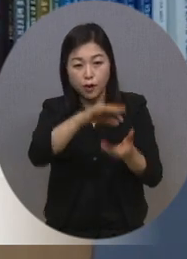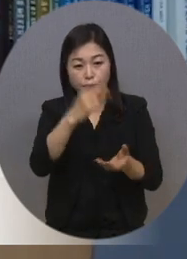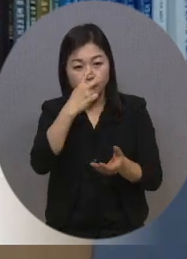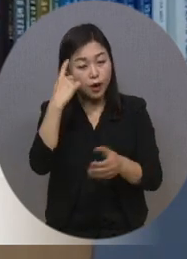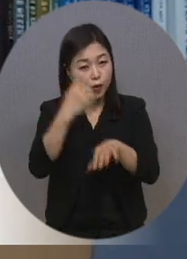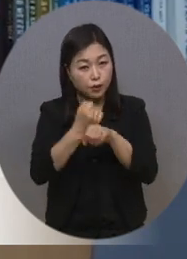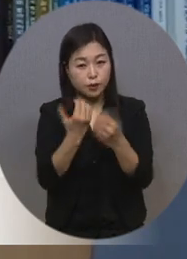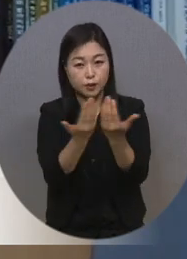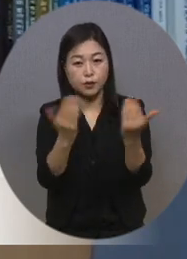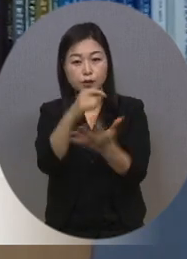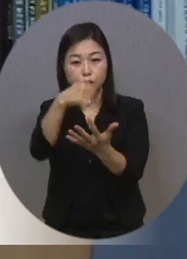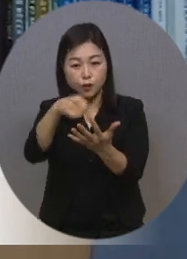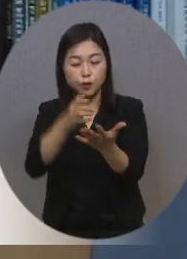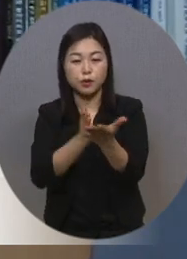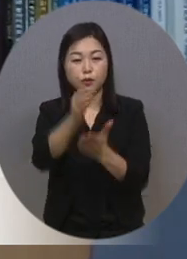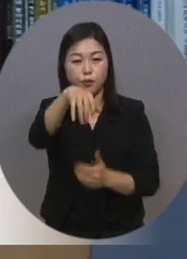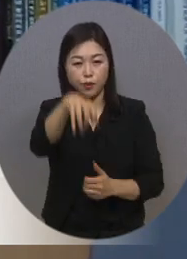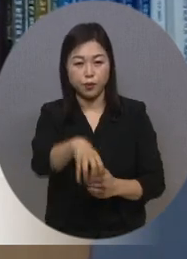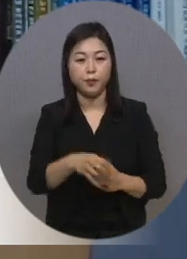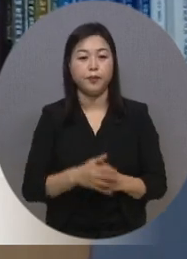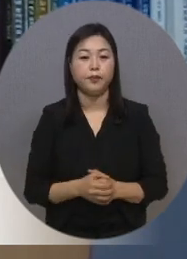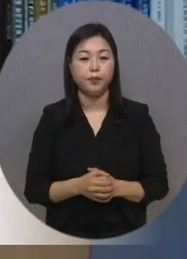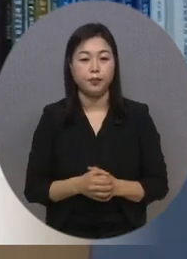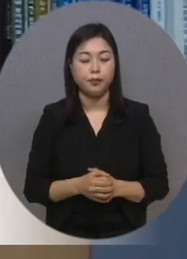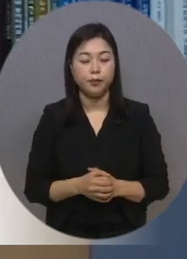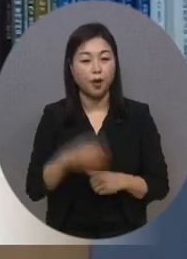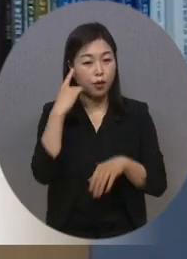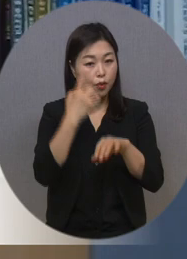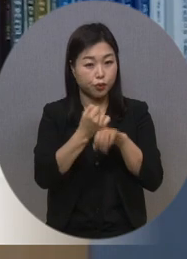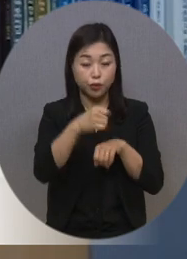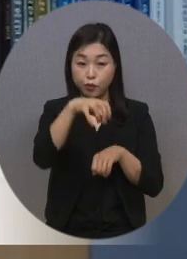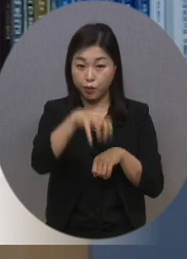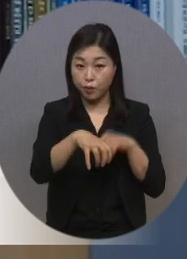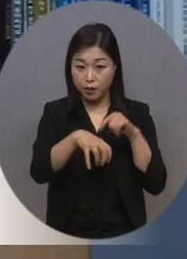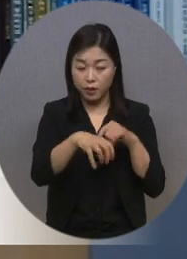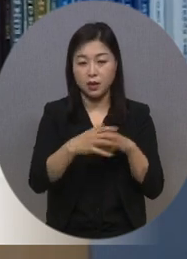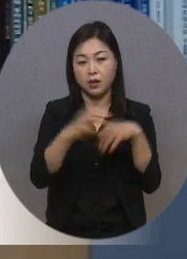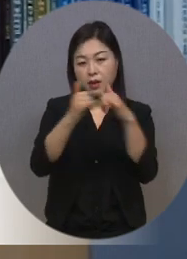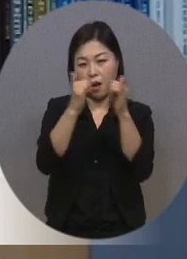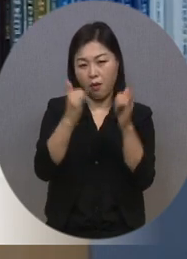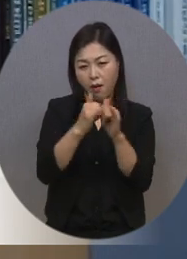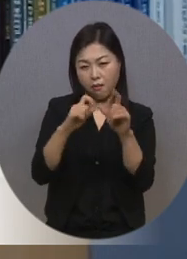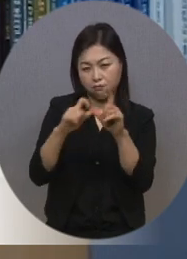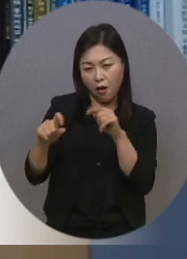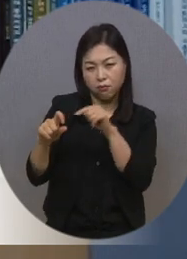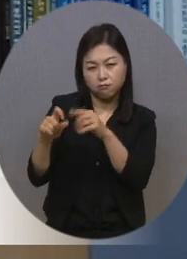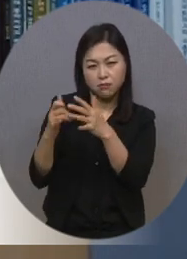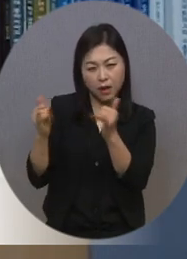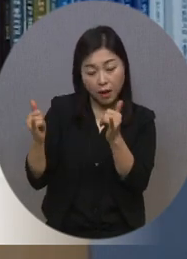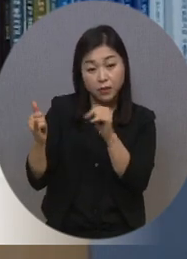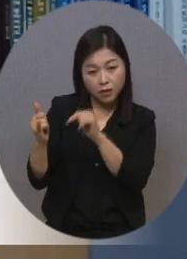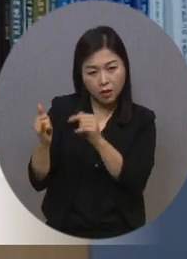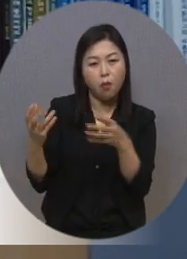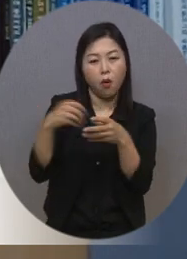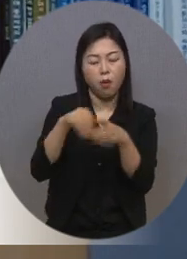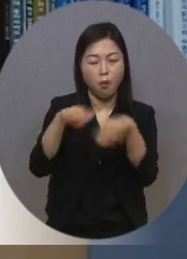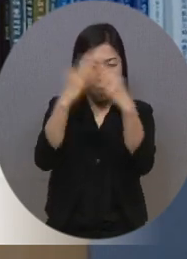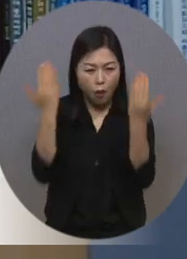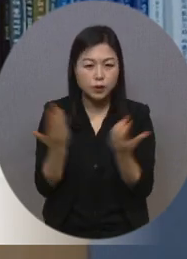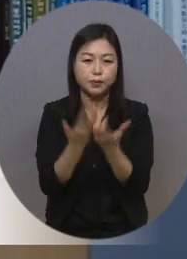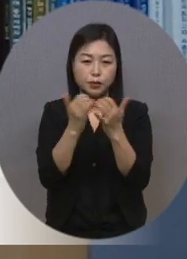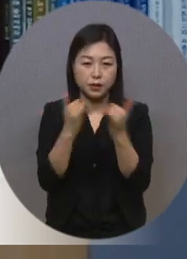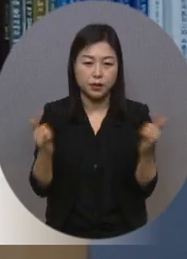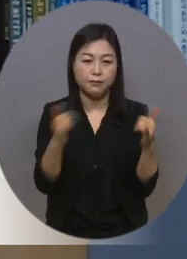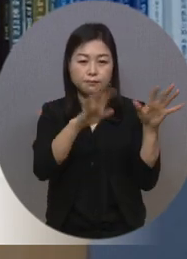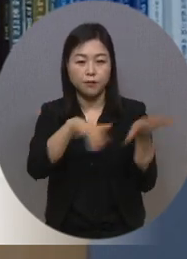전문 연구기관입니다. 우리 해양문화재연구소는 사회 소외계층을 비롯한 모든 국민들께서 해양문화유산을